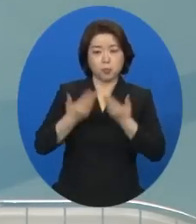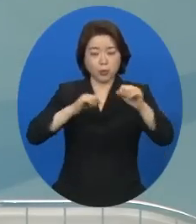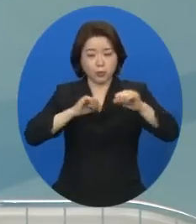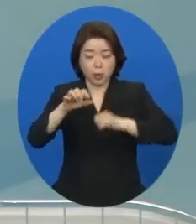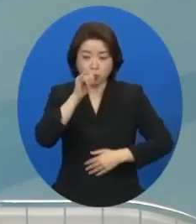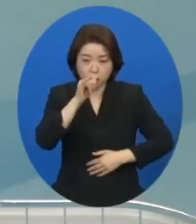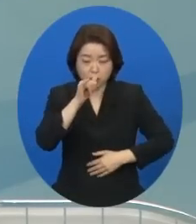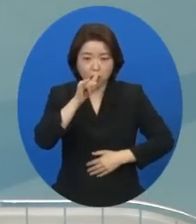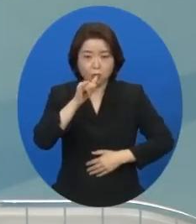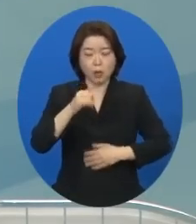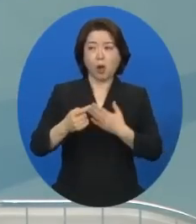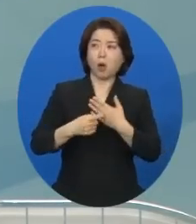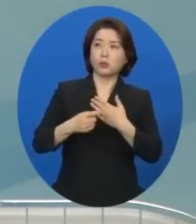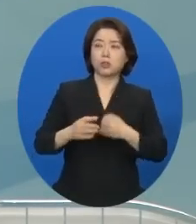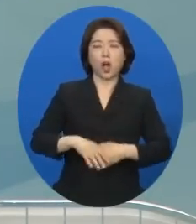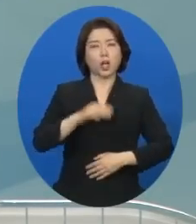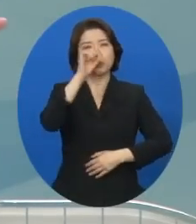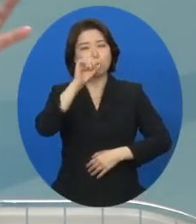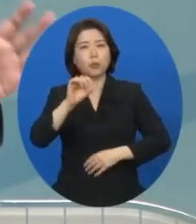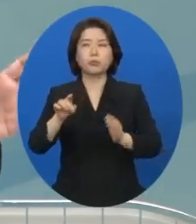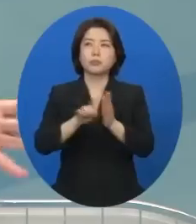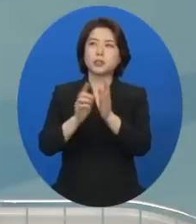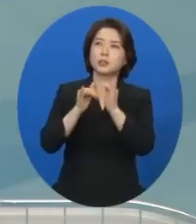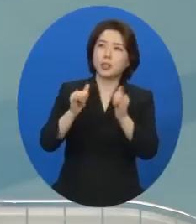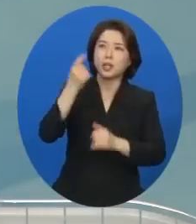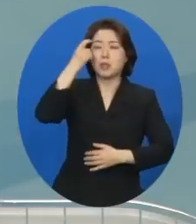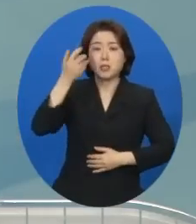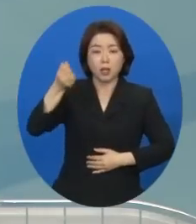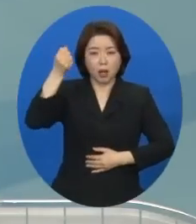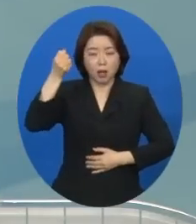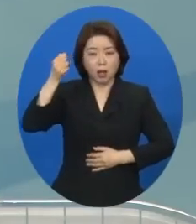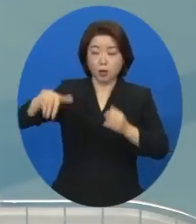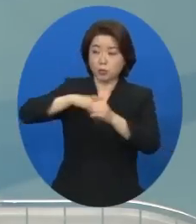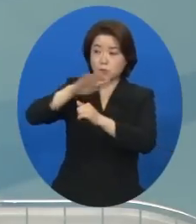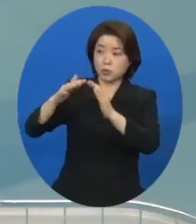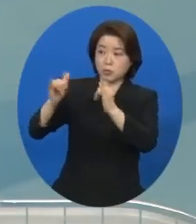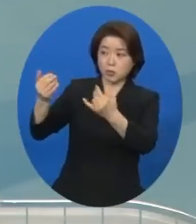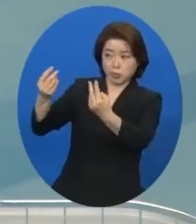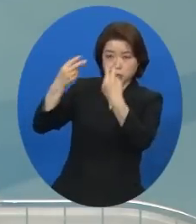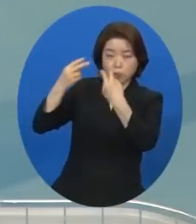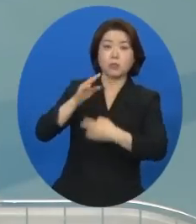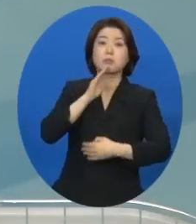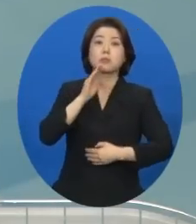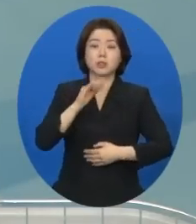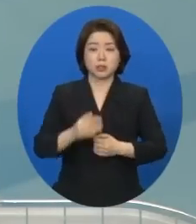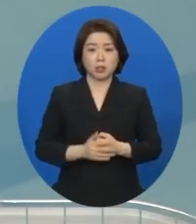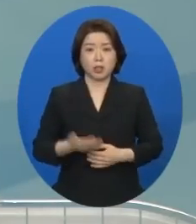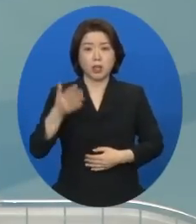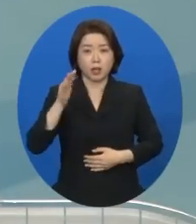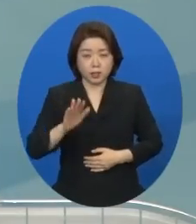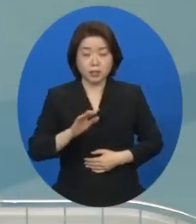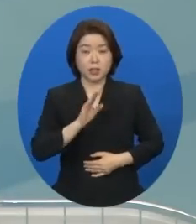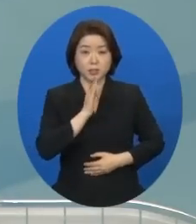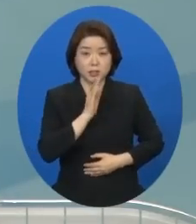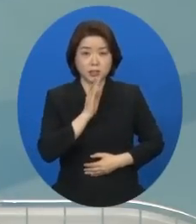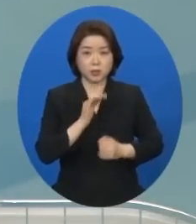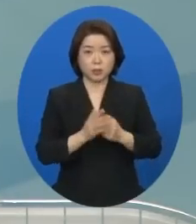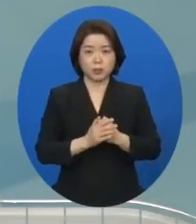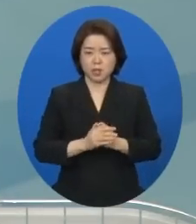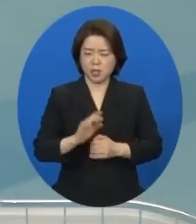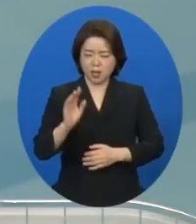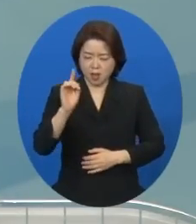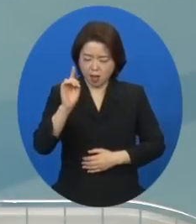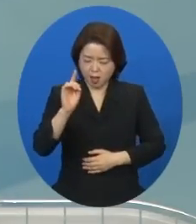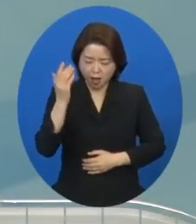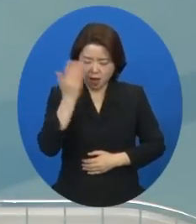그리스도인일 거라고 생각하는 겁니다. 주변 사람들도 대략 그렇게 보죠. 그런데 실제로는 전혀